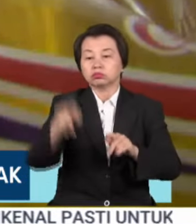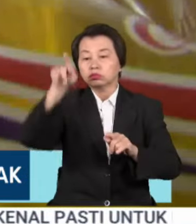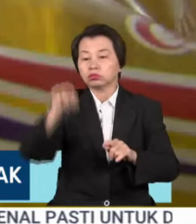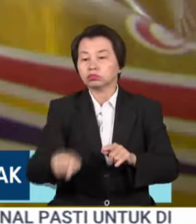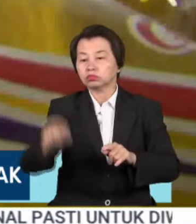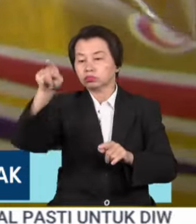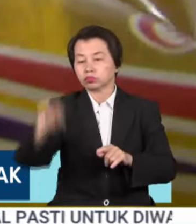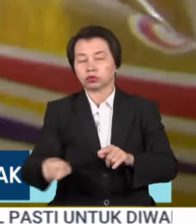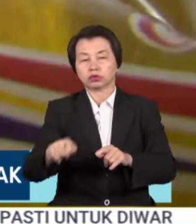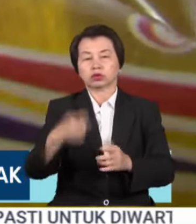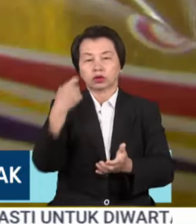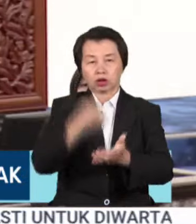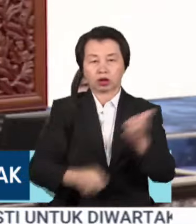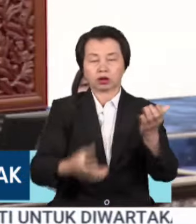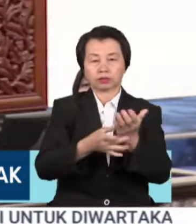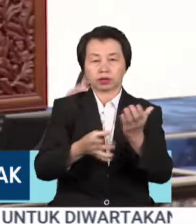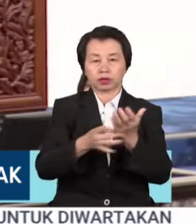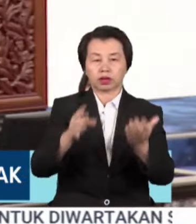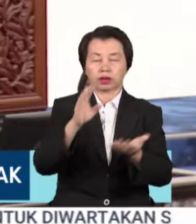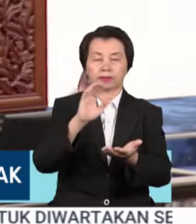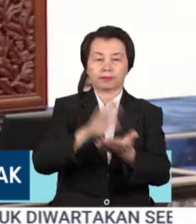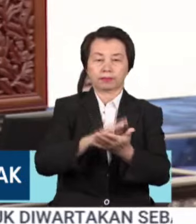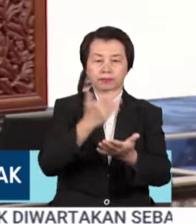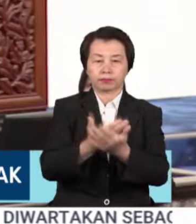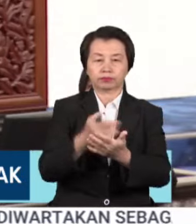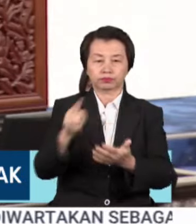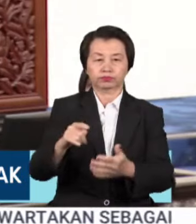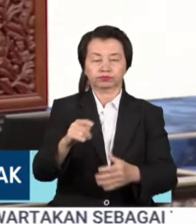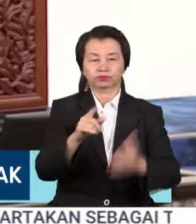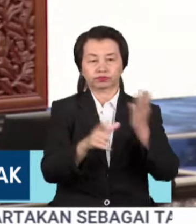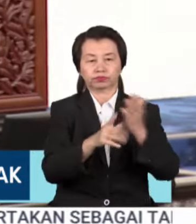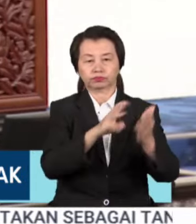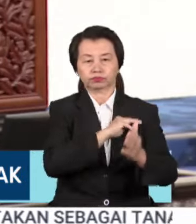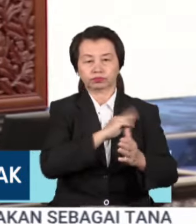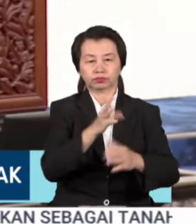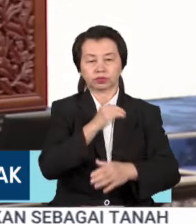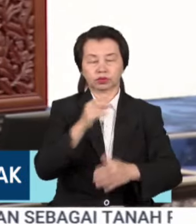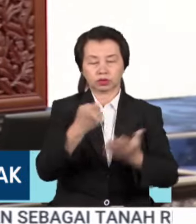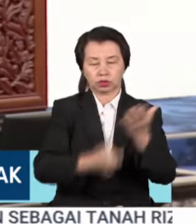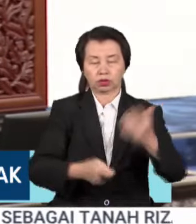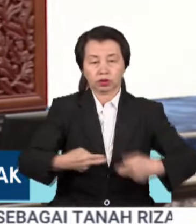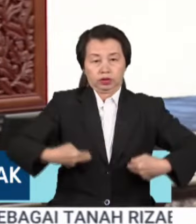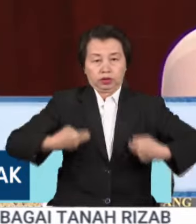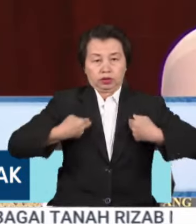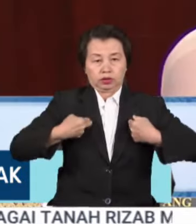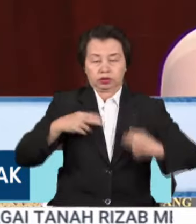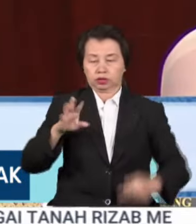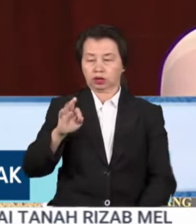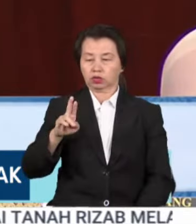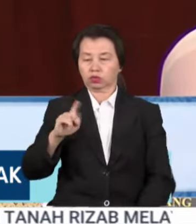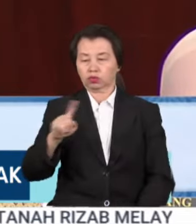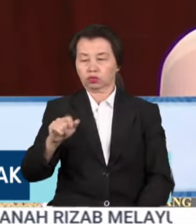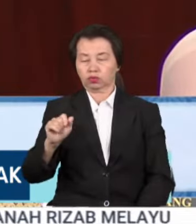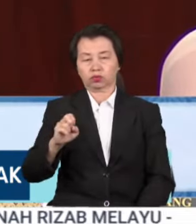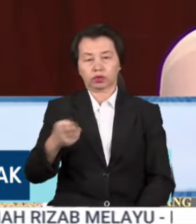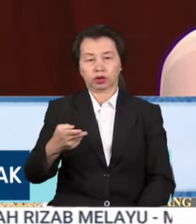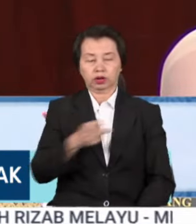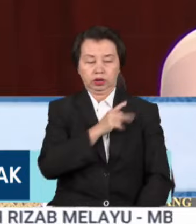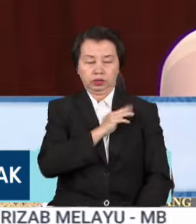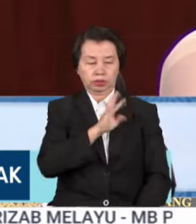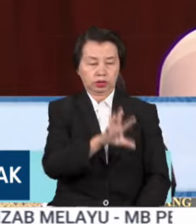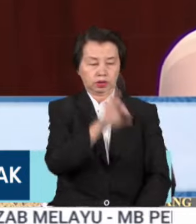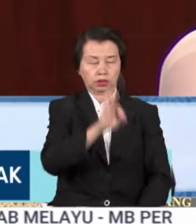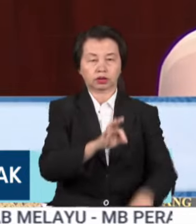turun harga minyak sawit mentah. Timbalan Menteri Perdagangan Dalam Negeri dan Kos Sara Hidup Fuzia Salih berkata, kementerian juga